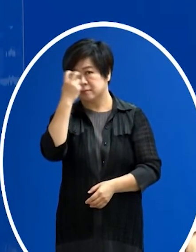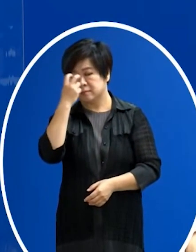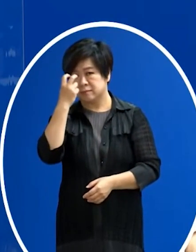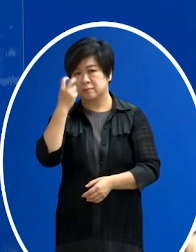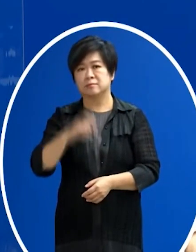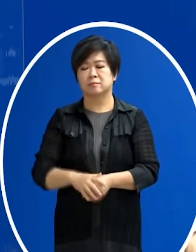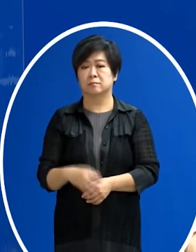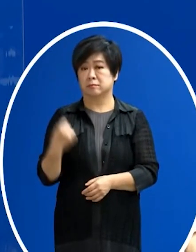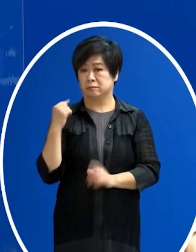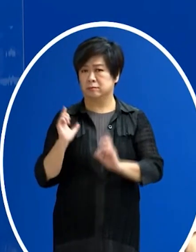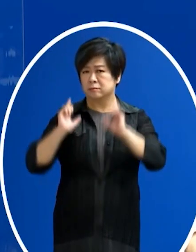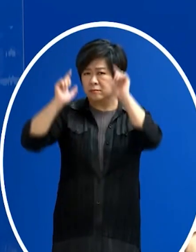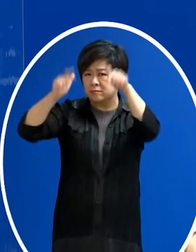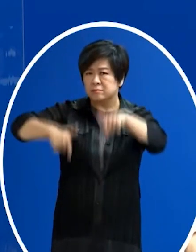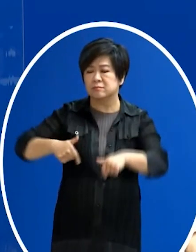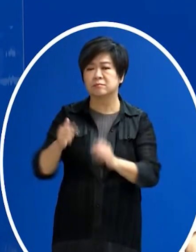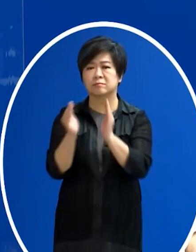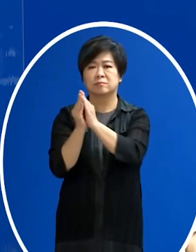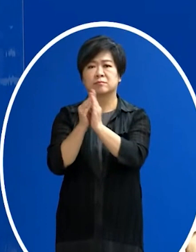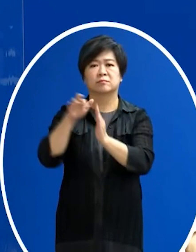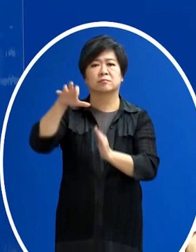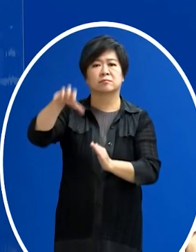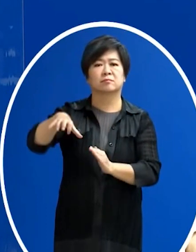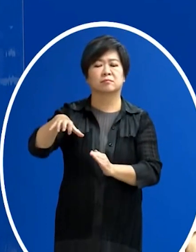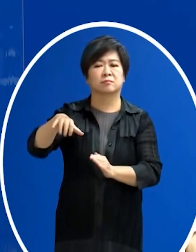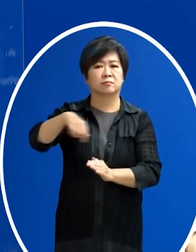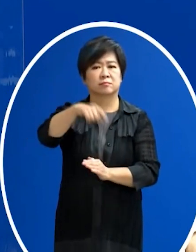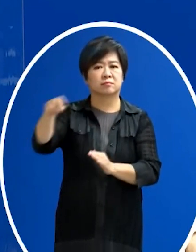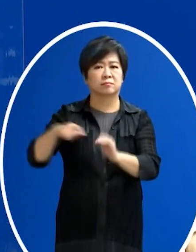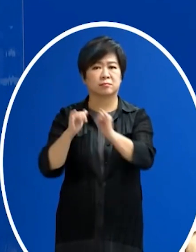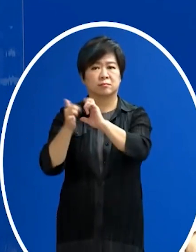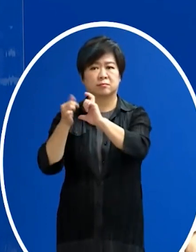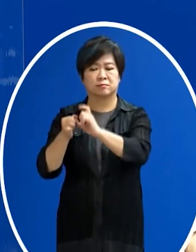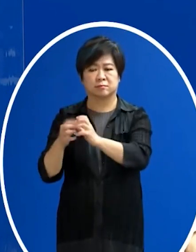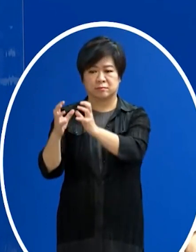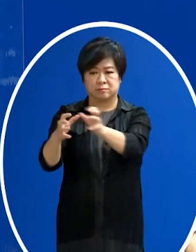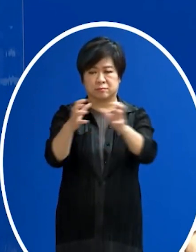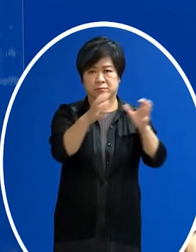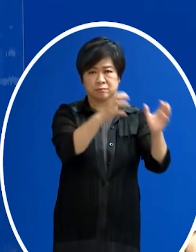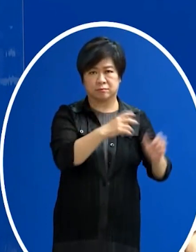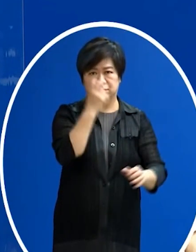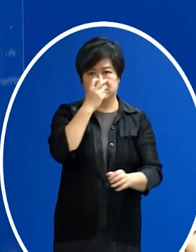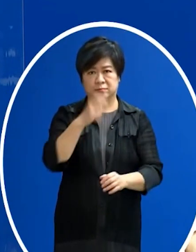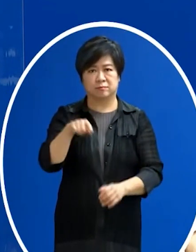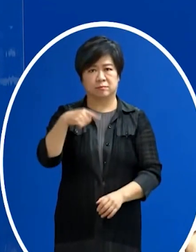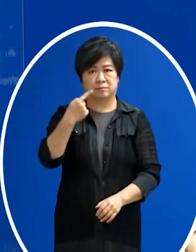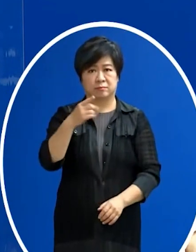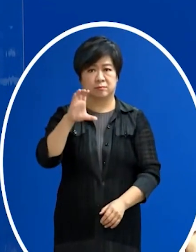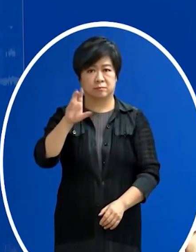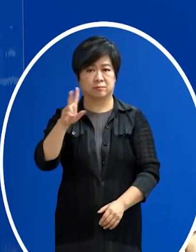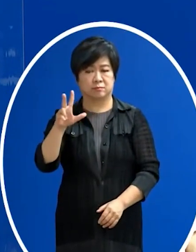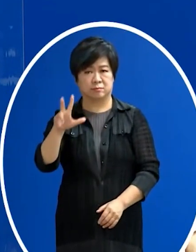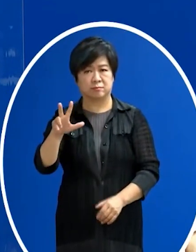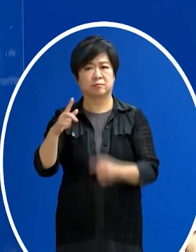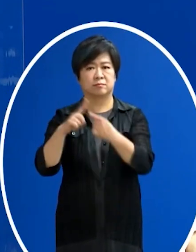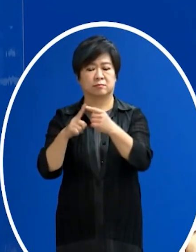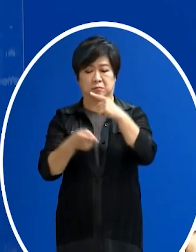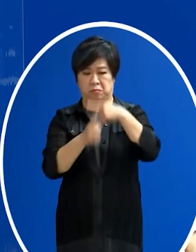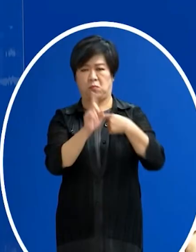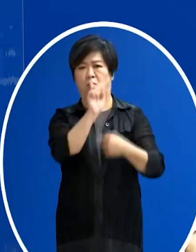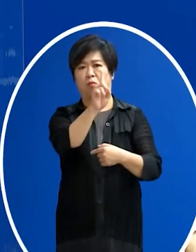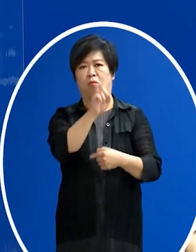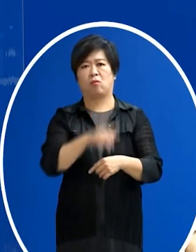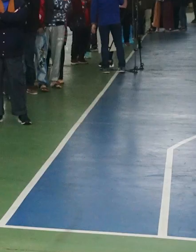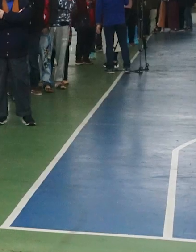染，桃园市四号起已经展开大规模的社区筛检。桃园市卫生局呼吁，有症状的民众还是要到医院采